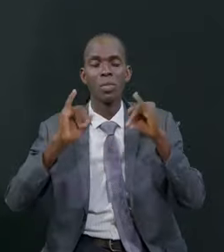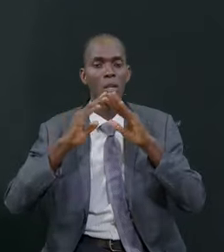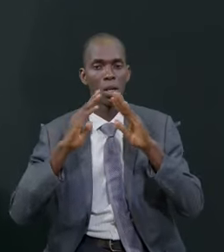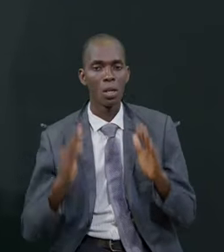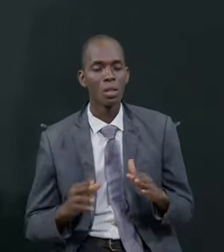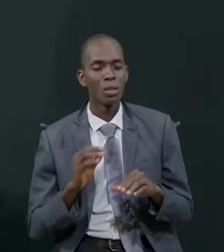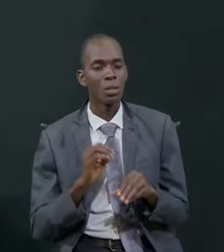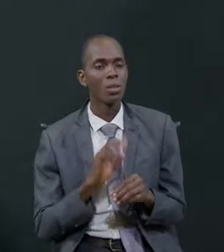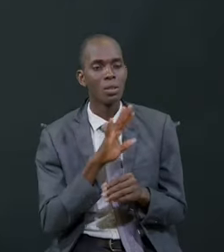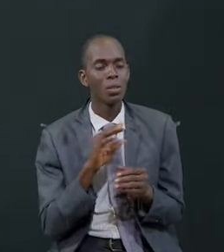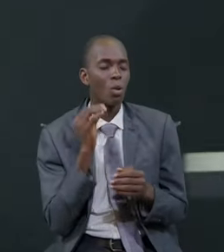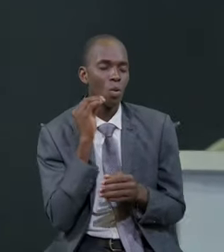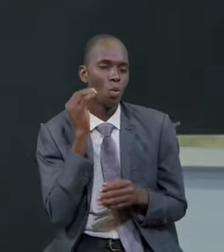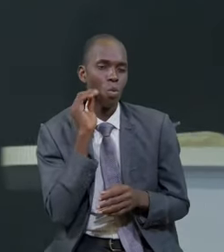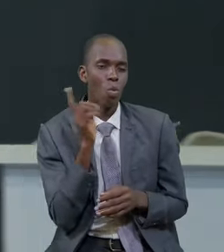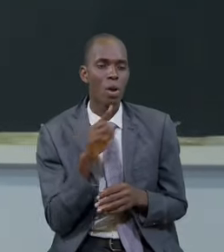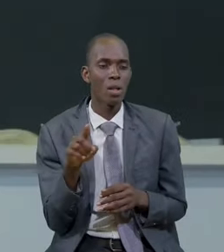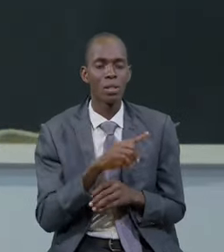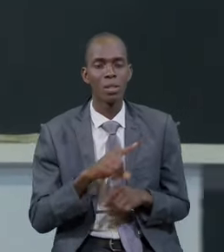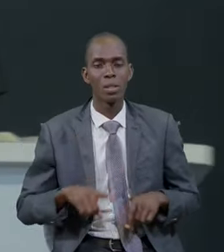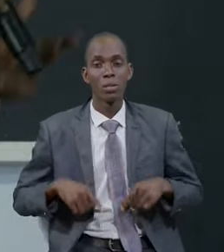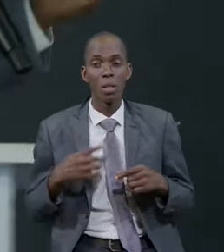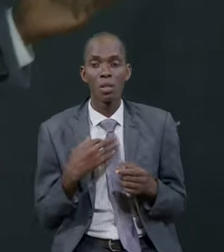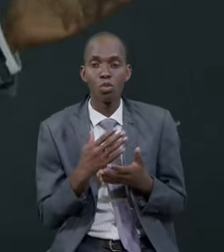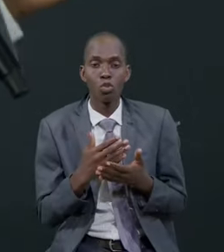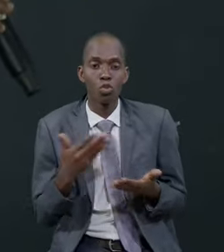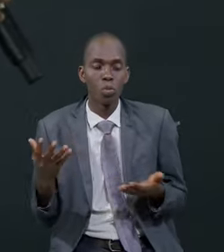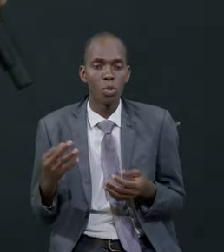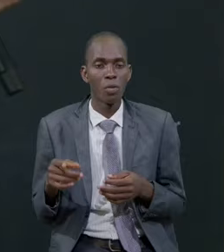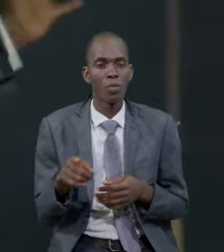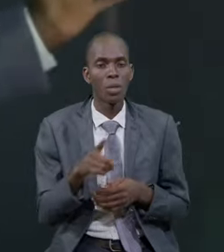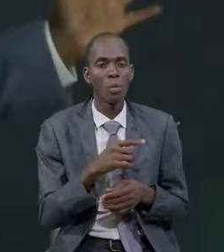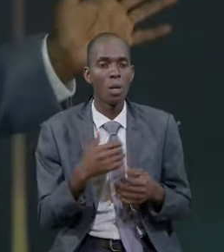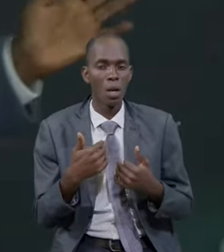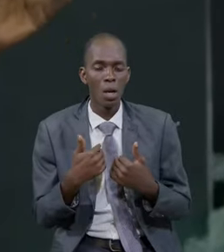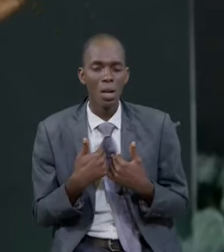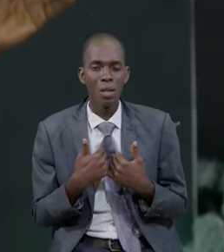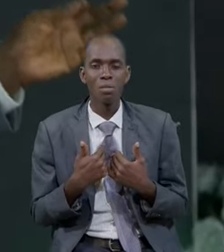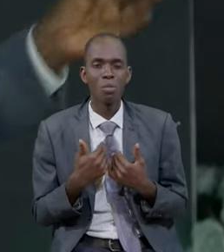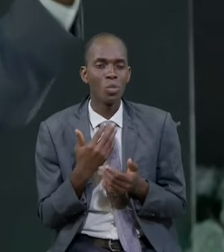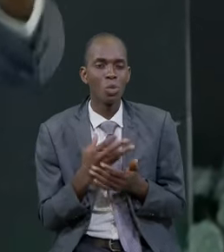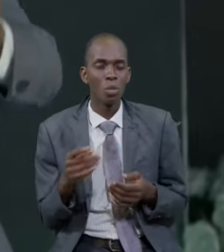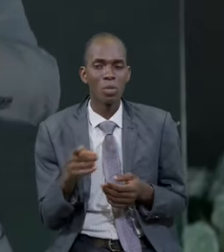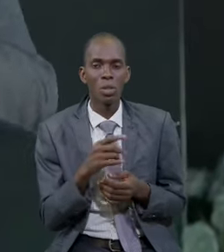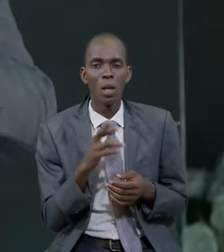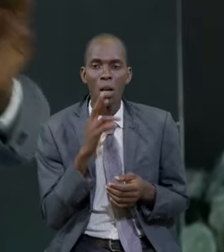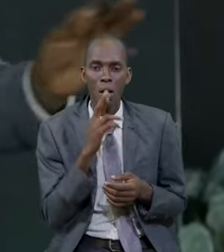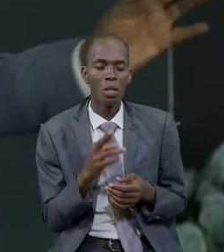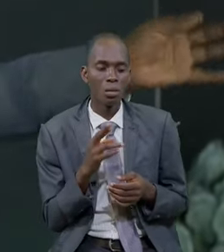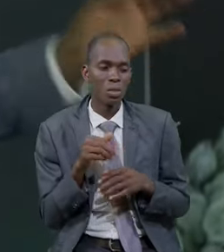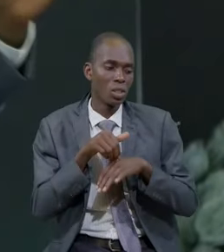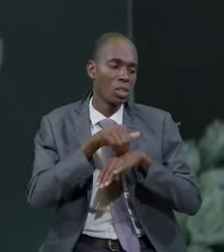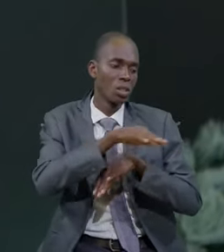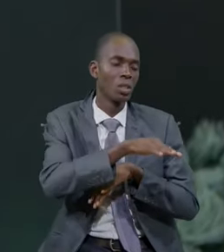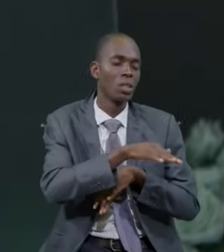ils vivent, partout dans le monde. Et certains parmi eux, ils peuvent même écrire